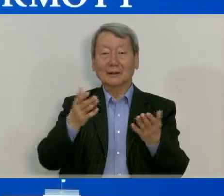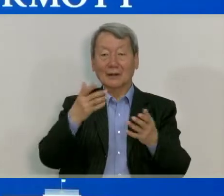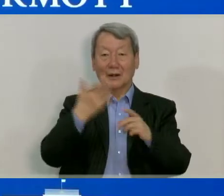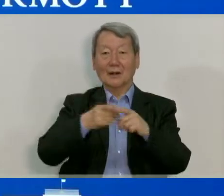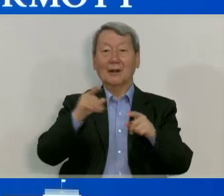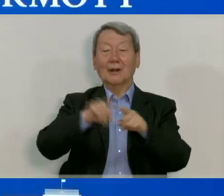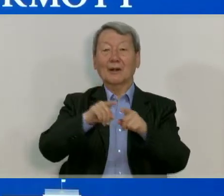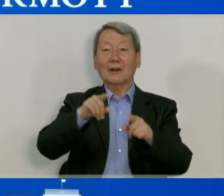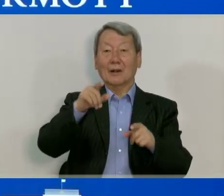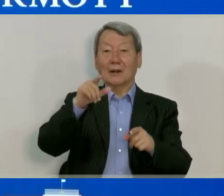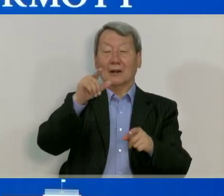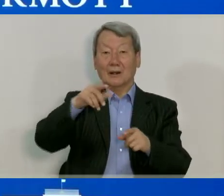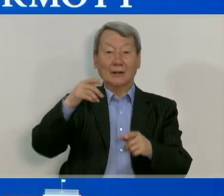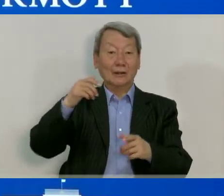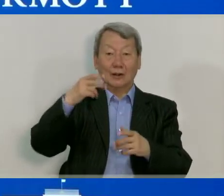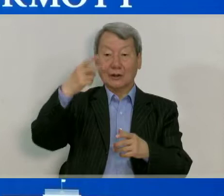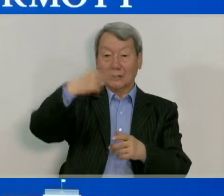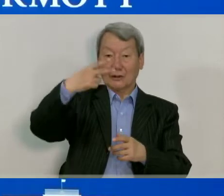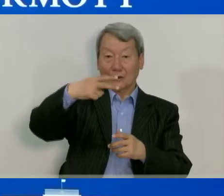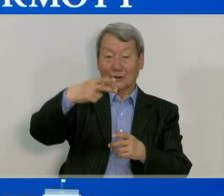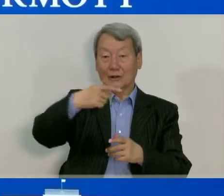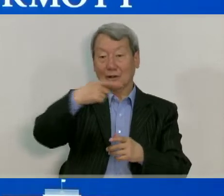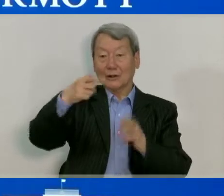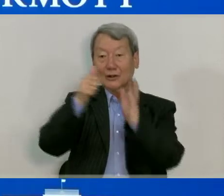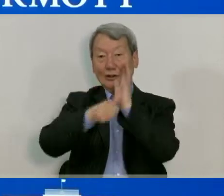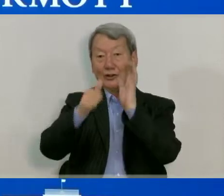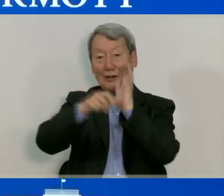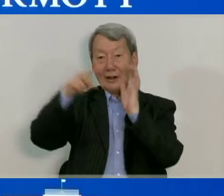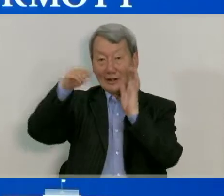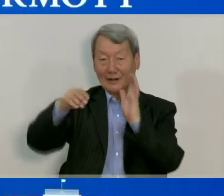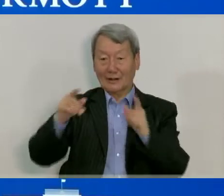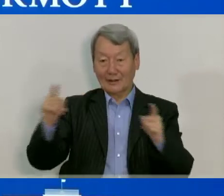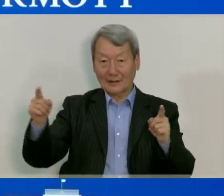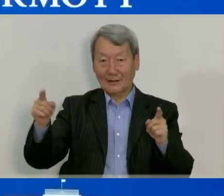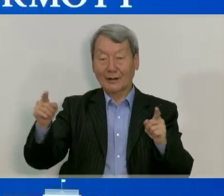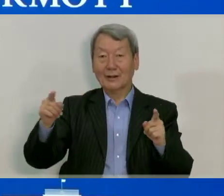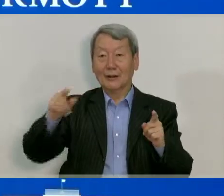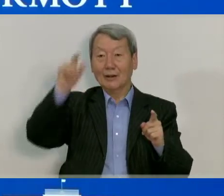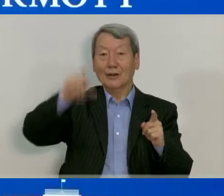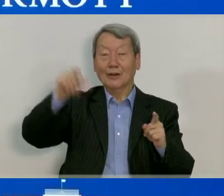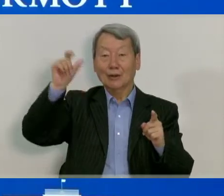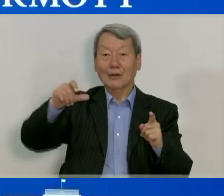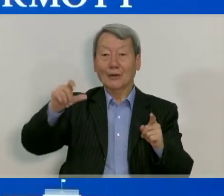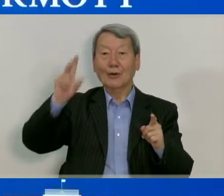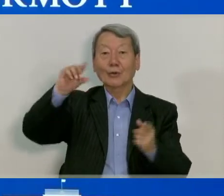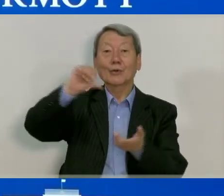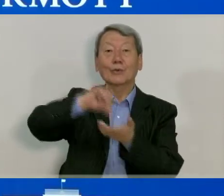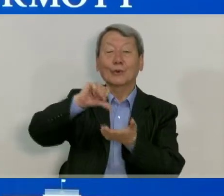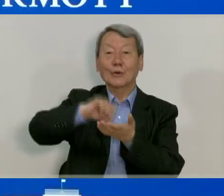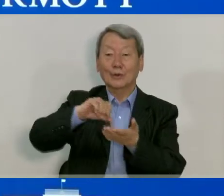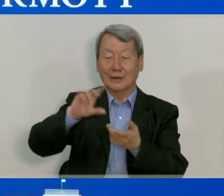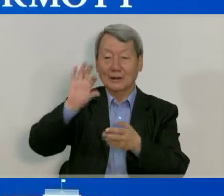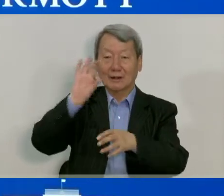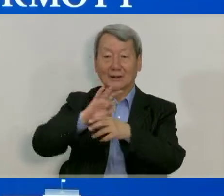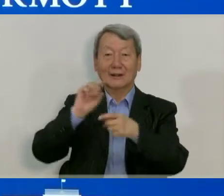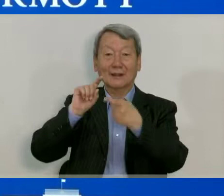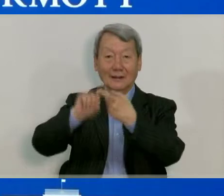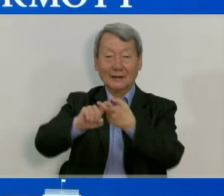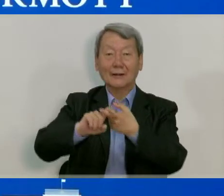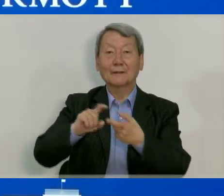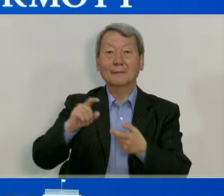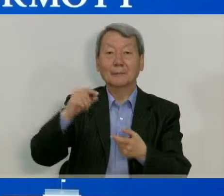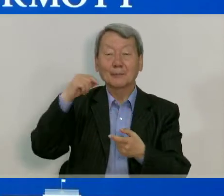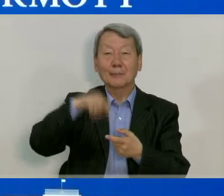Эми үчүн дегенде ушу 20 жаштан 60 жашка чейинки биздин жарандар ушу кабылып калып аткан учуру ковидке. Булар